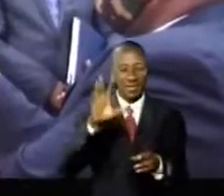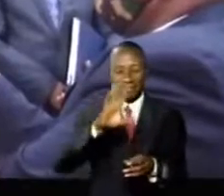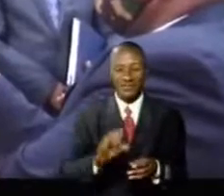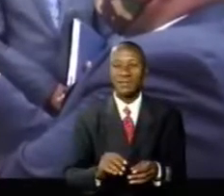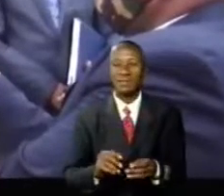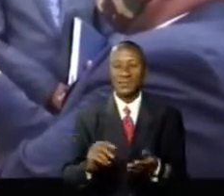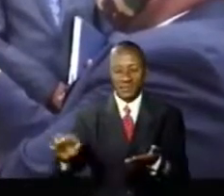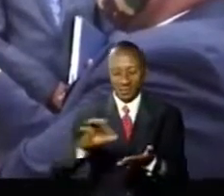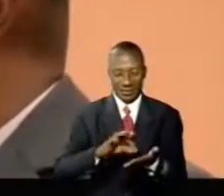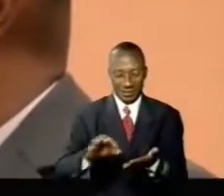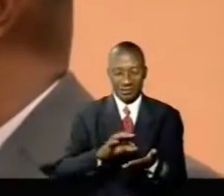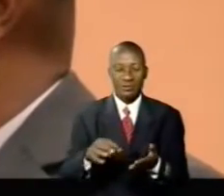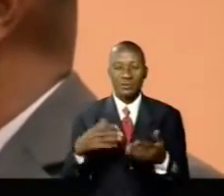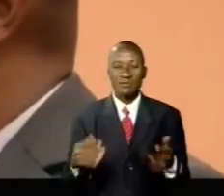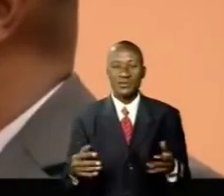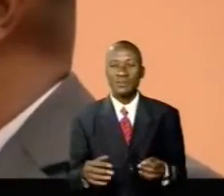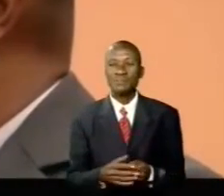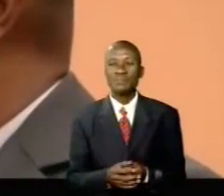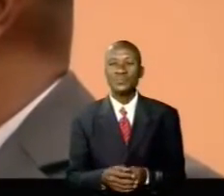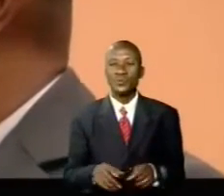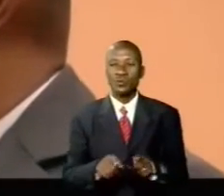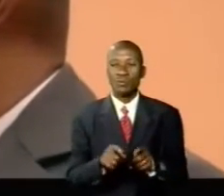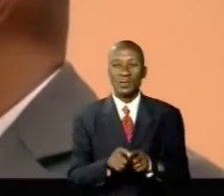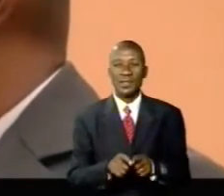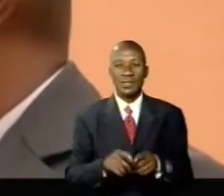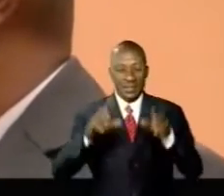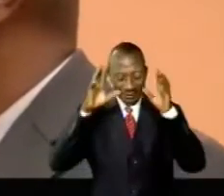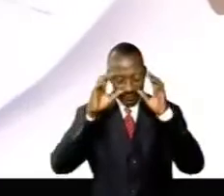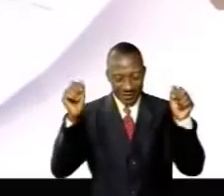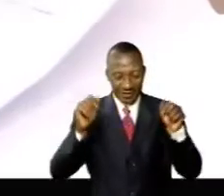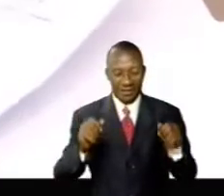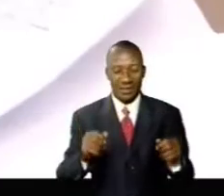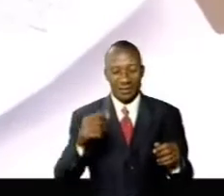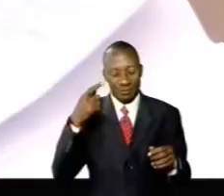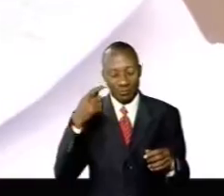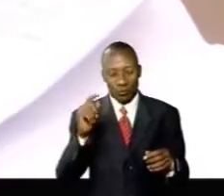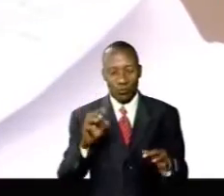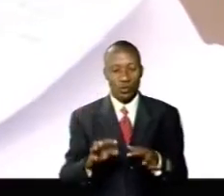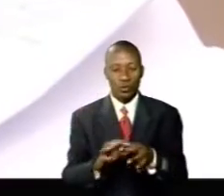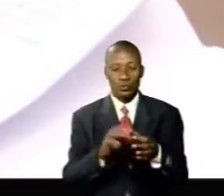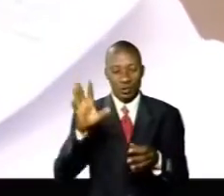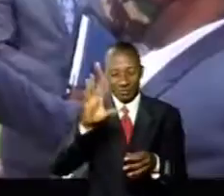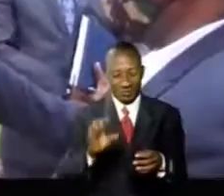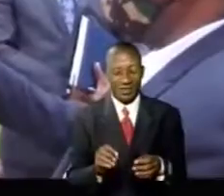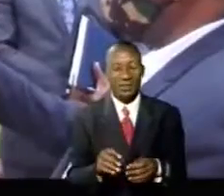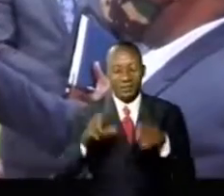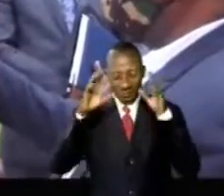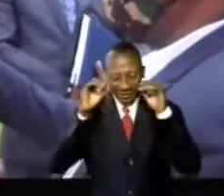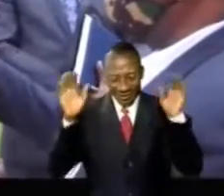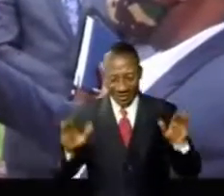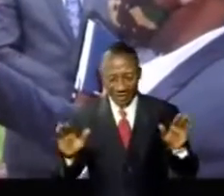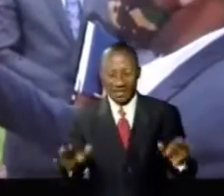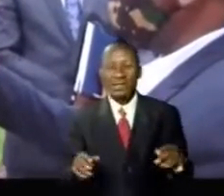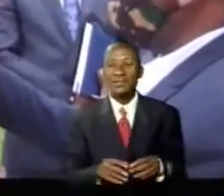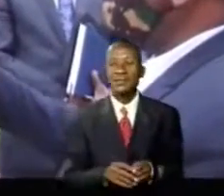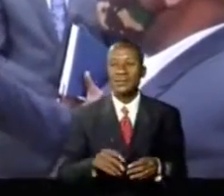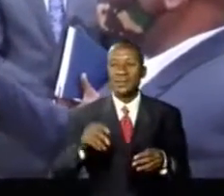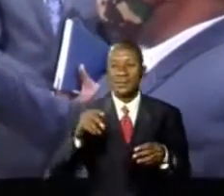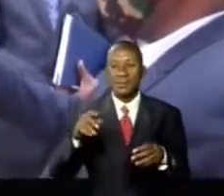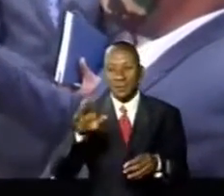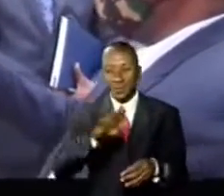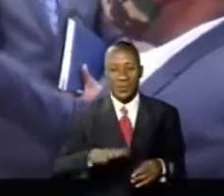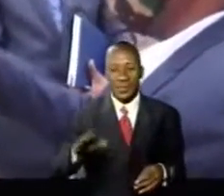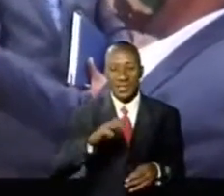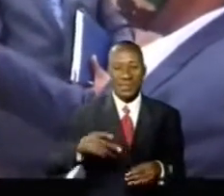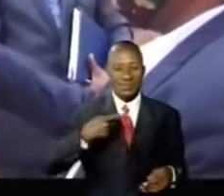est l'actuel président de l'Union africaine. Il y a le président Macky Sall du Sénégal, le président du Nigeria, le président du Pakistan.